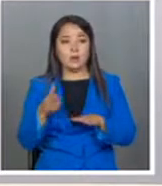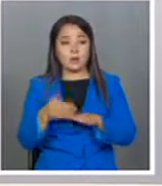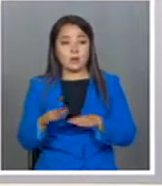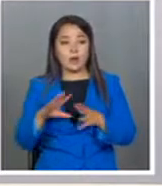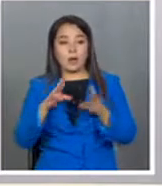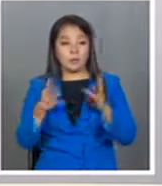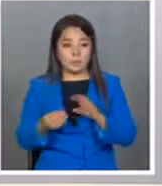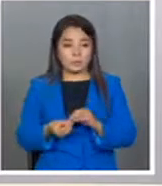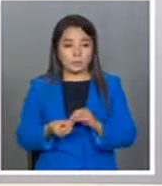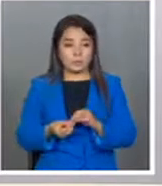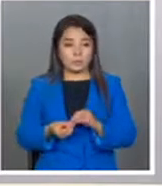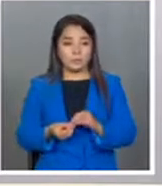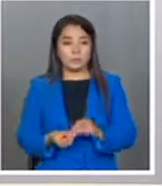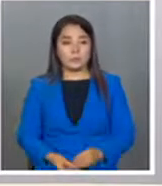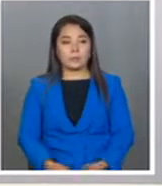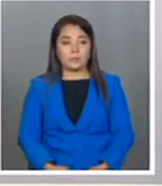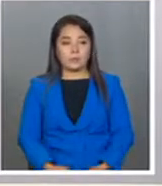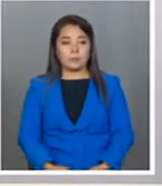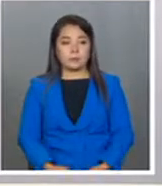Сонда 25 азайтылған